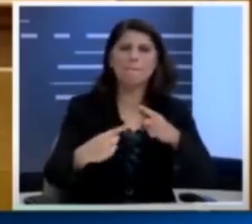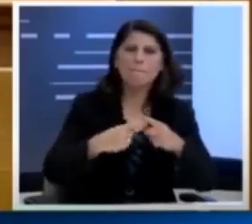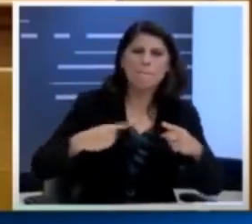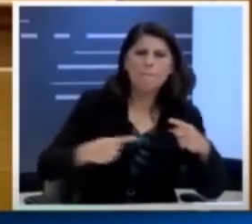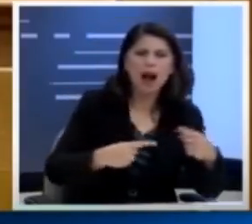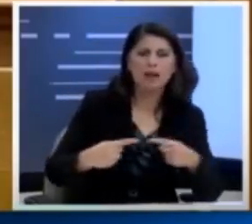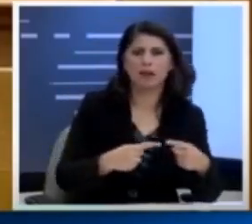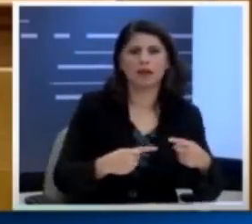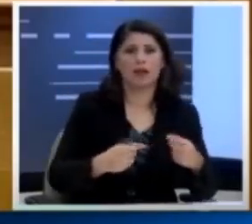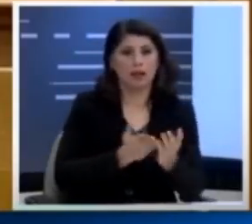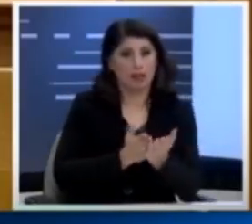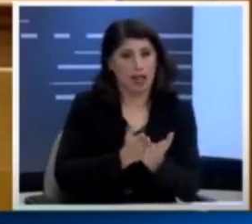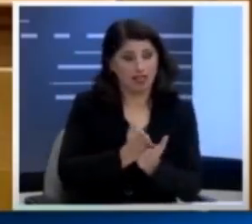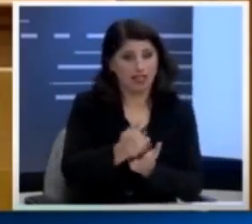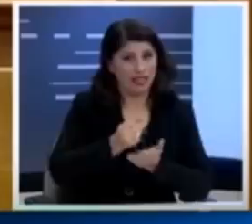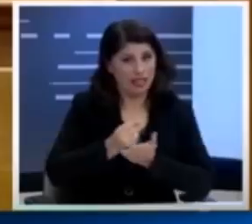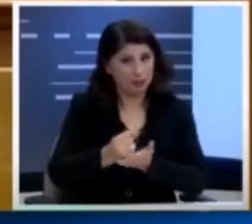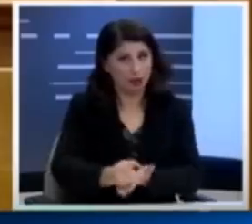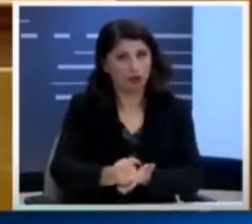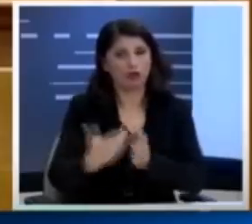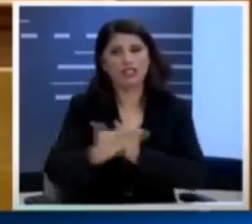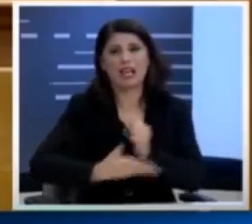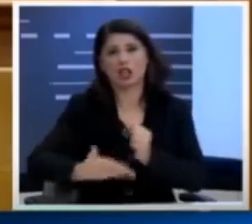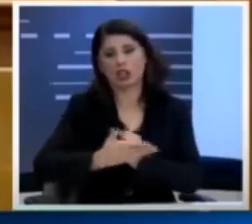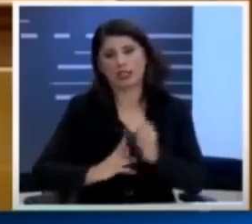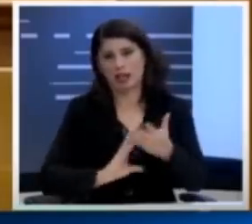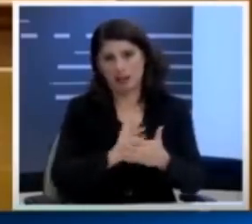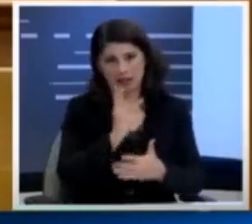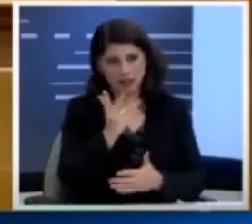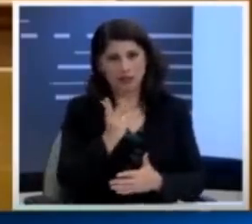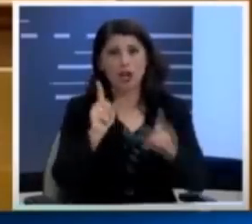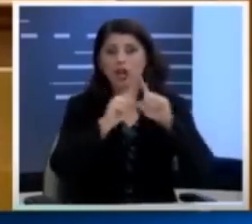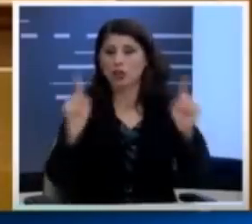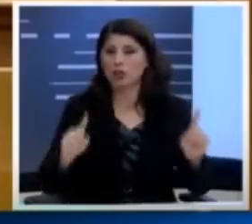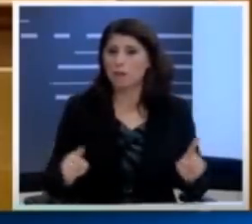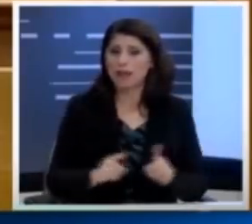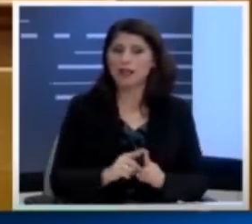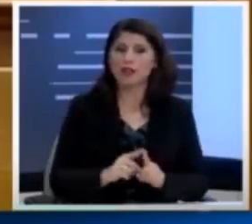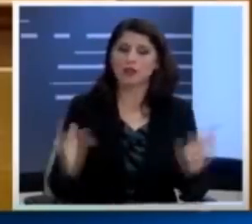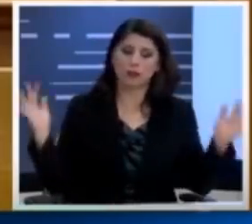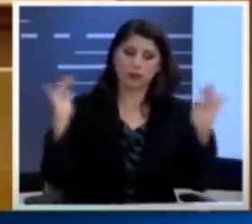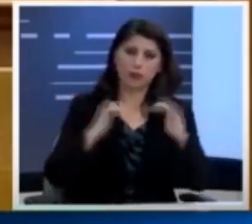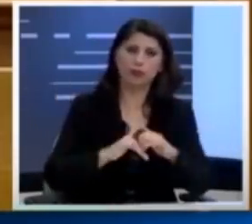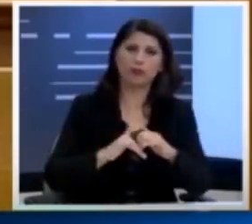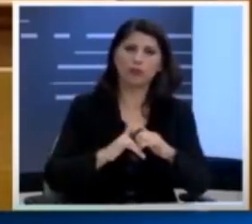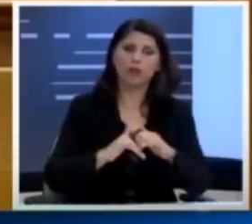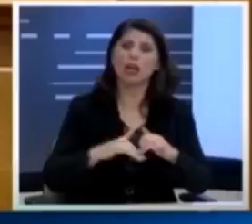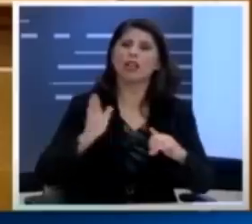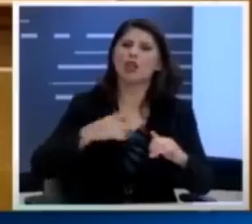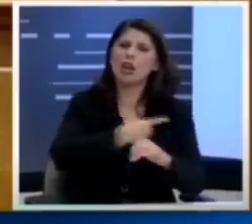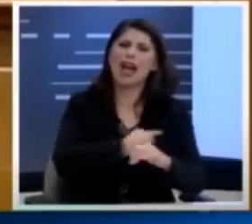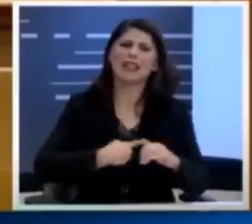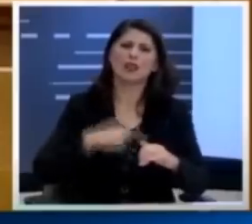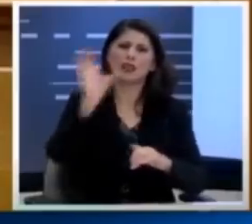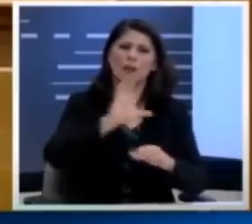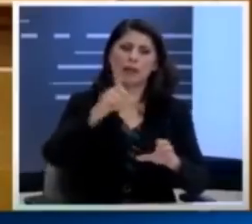μάχης για δίκαιη χρηματοδότηση της αγροτικής ανάπτυξης στο πλαίσιο της Συνόδου Κορυφής της Ευρωπαϊκής